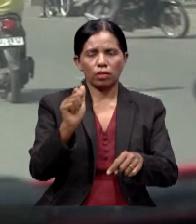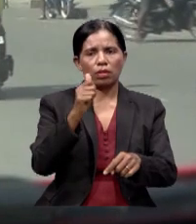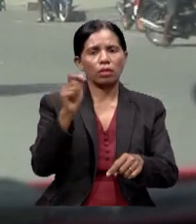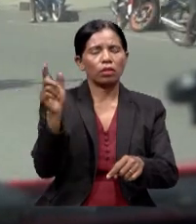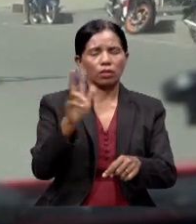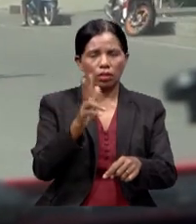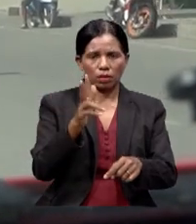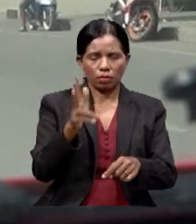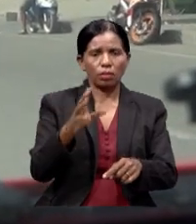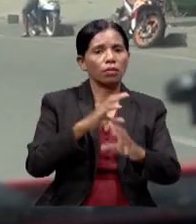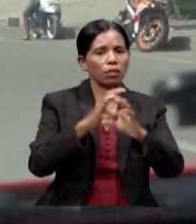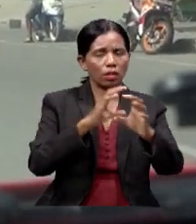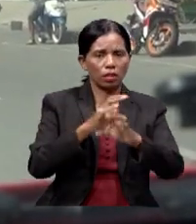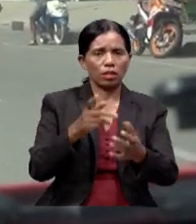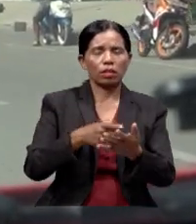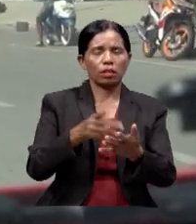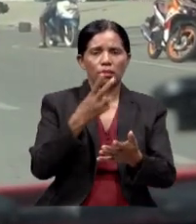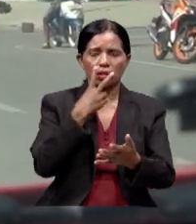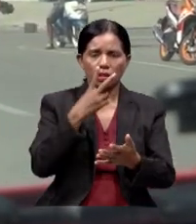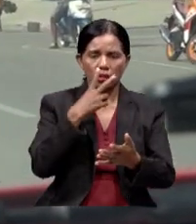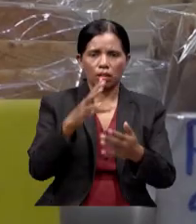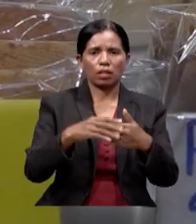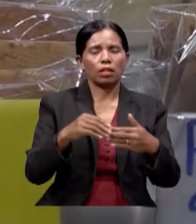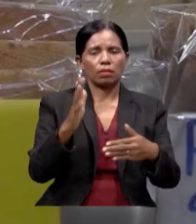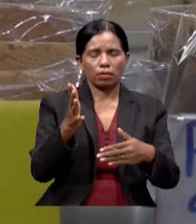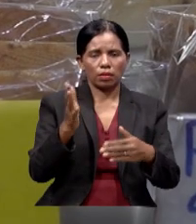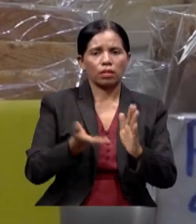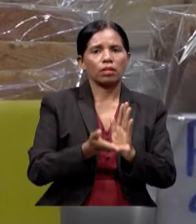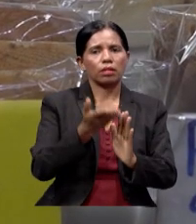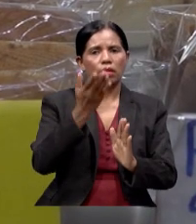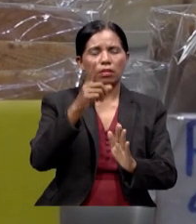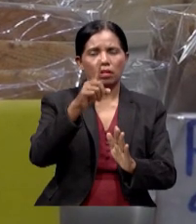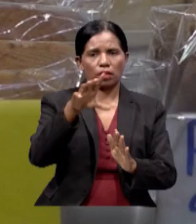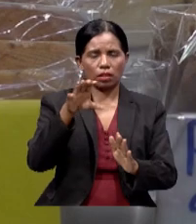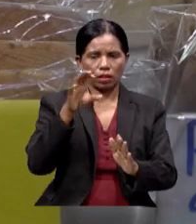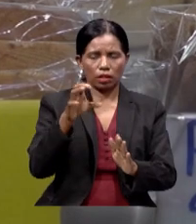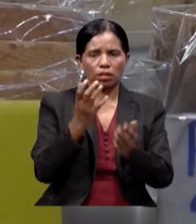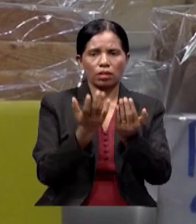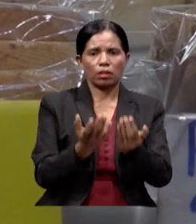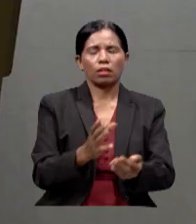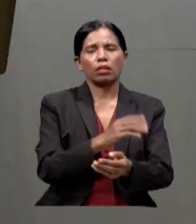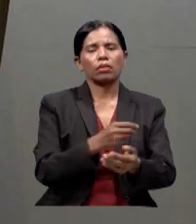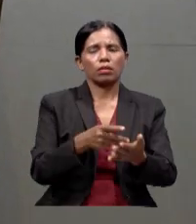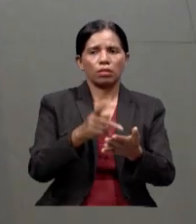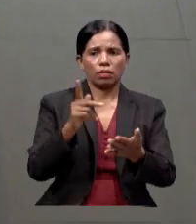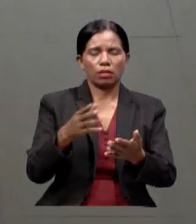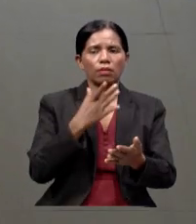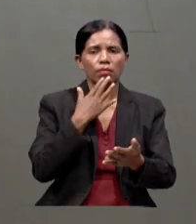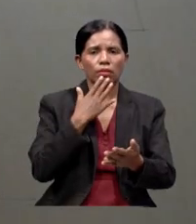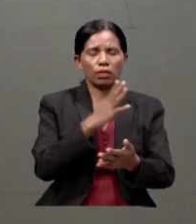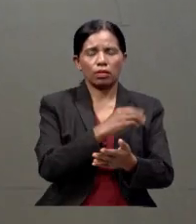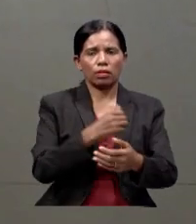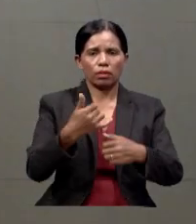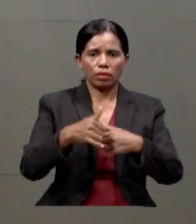nulo bacareta imposto ba tabaco husi dólar lima nulo saiba dólar atus ida cada quilograma imposto ba masimidar no